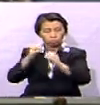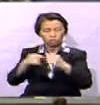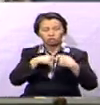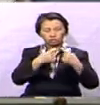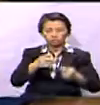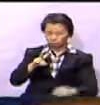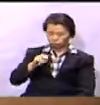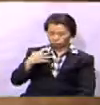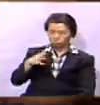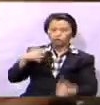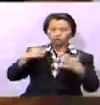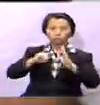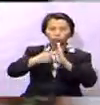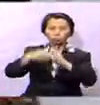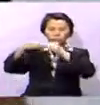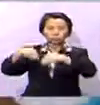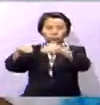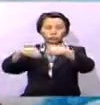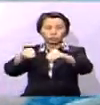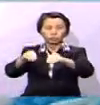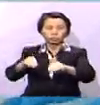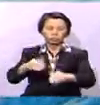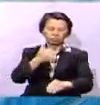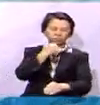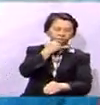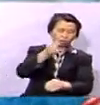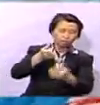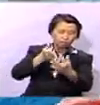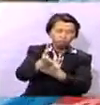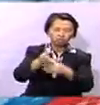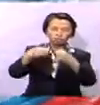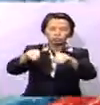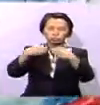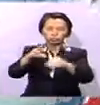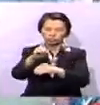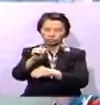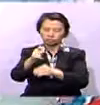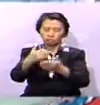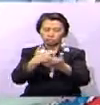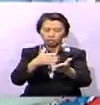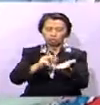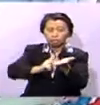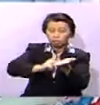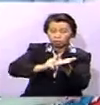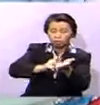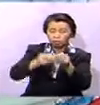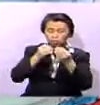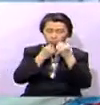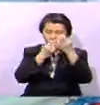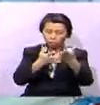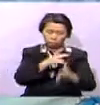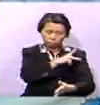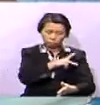sejak 2014 telah mula dijual. Ketirisan melibatkan nombor telefon pasca bayar dan prabayar, maklumat